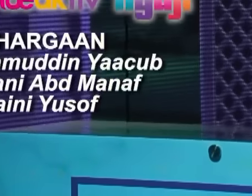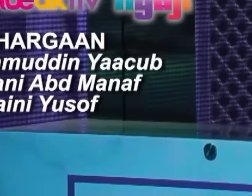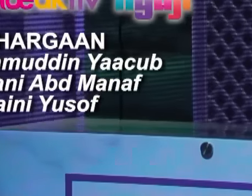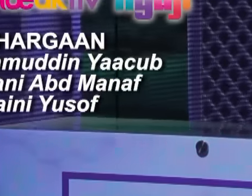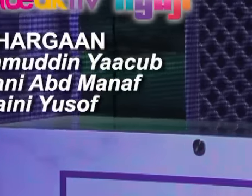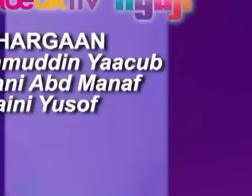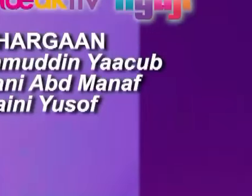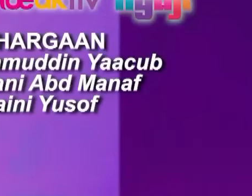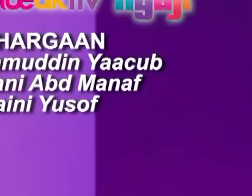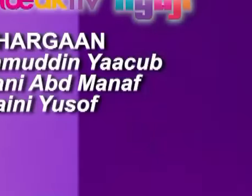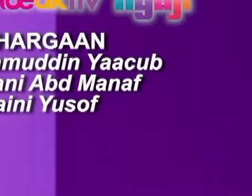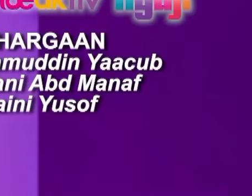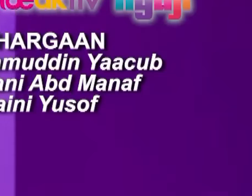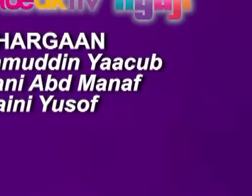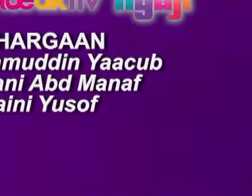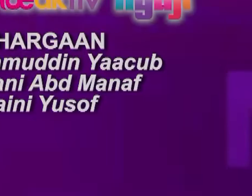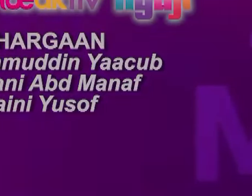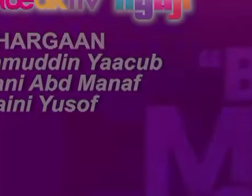ورحمة